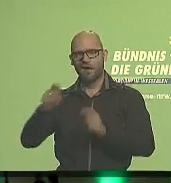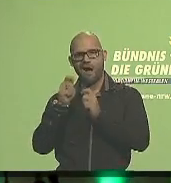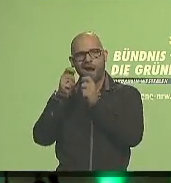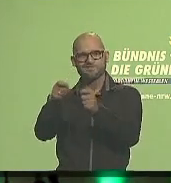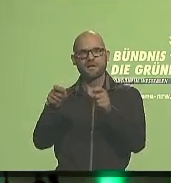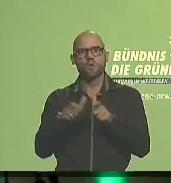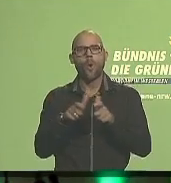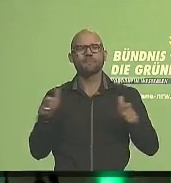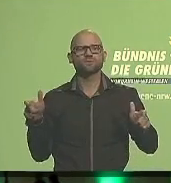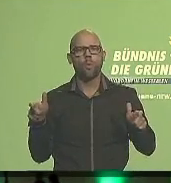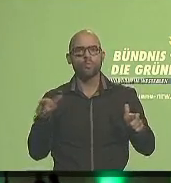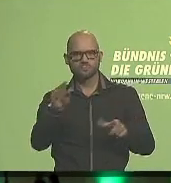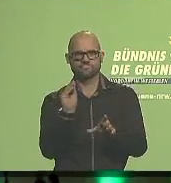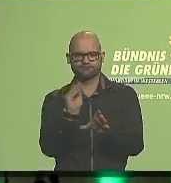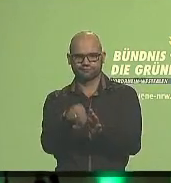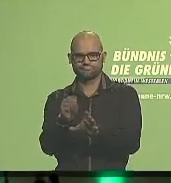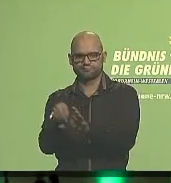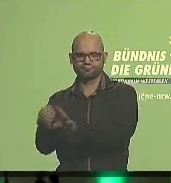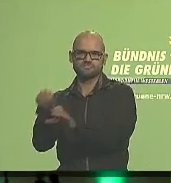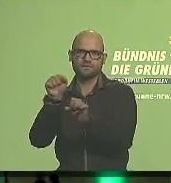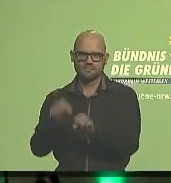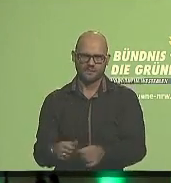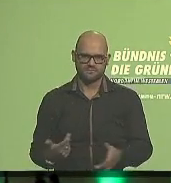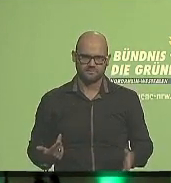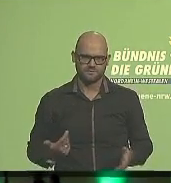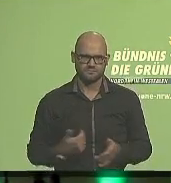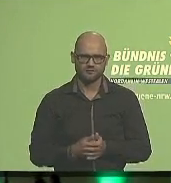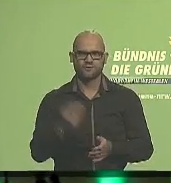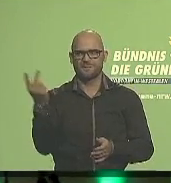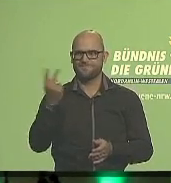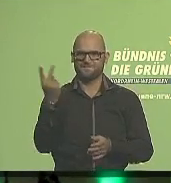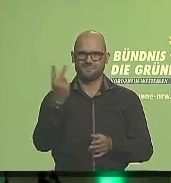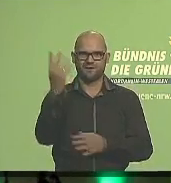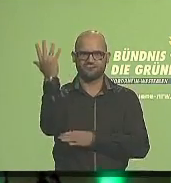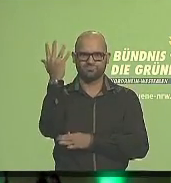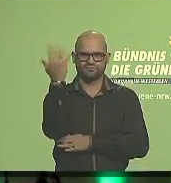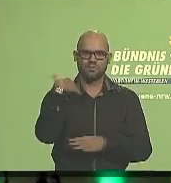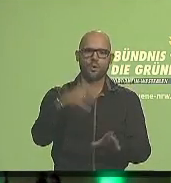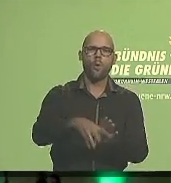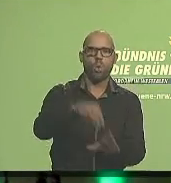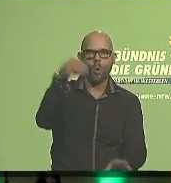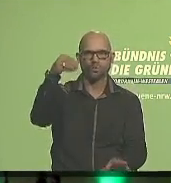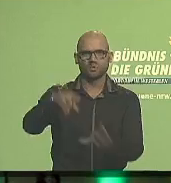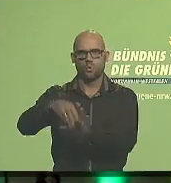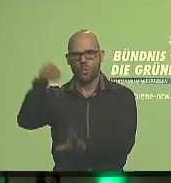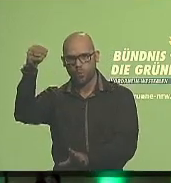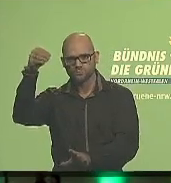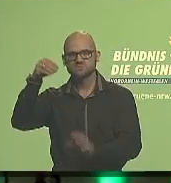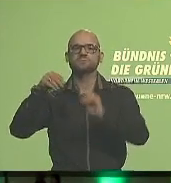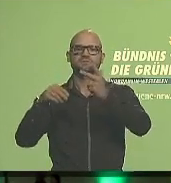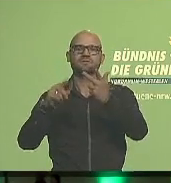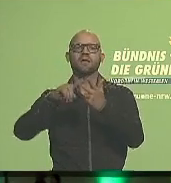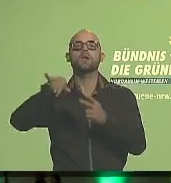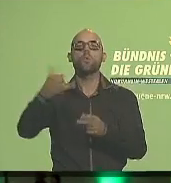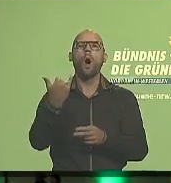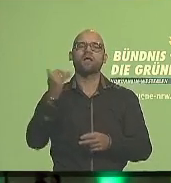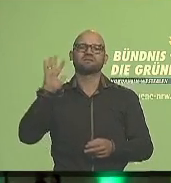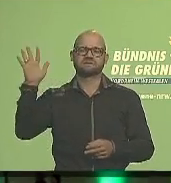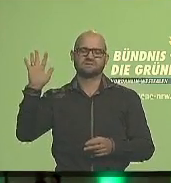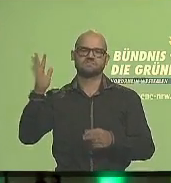euch noch einwerfen. Und nach den beiden gelosten Redebeiträgen hat dann Johannes Remmel den nächsten Gesetzten. Klaus, du hast 4